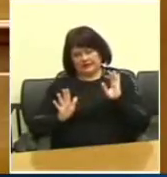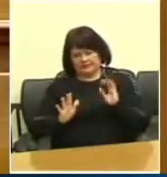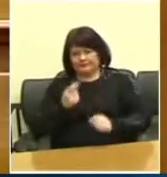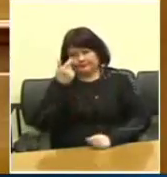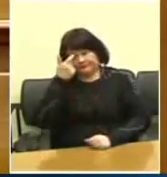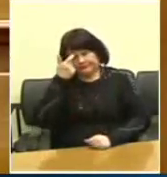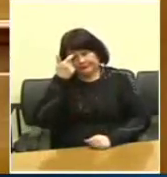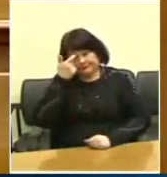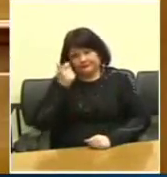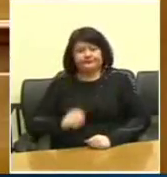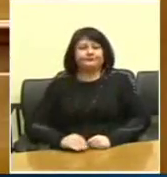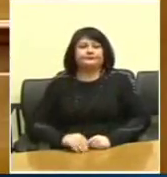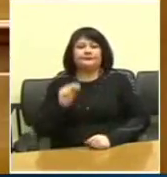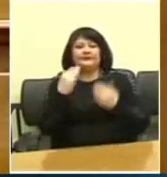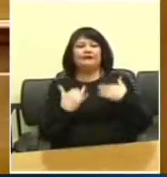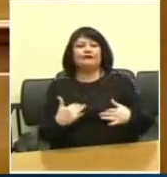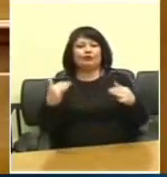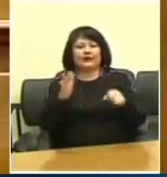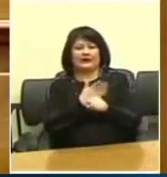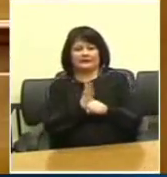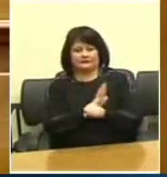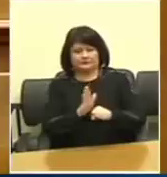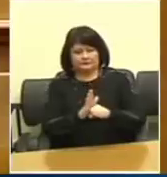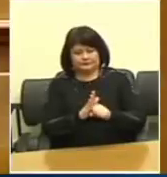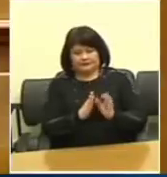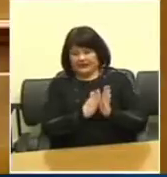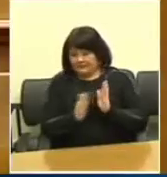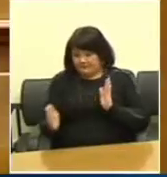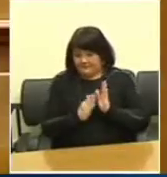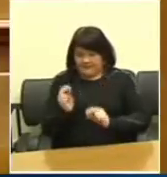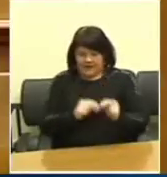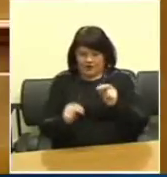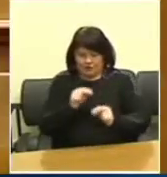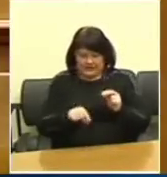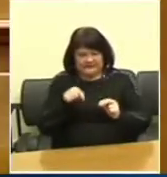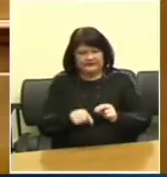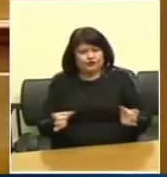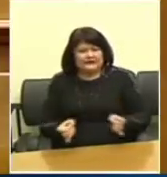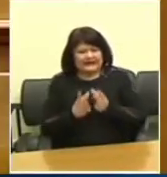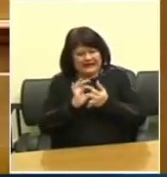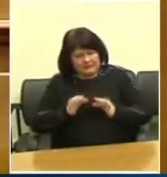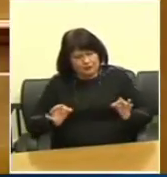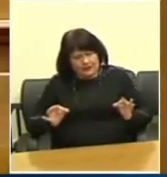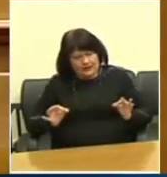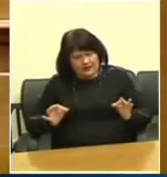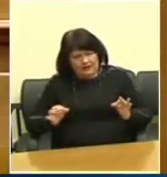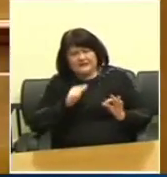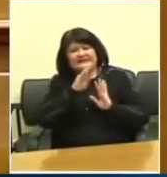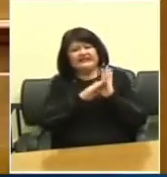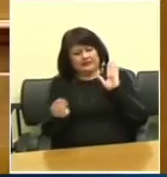Η διάλυση λοιπόν της Βουλής και η μεσολάβηση εκλογών δεν είναι μια τυχαία λεπτομέρεια στο ισχύον σήμερα